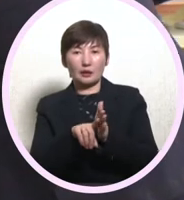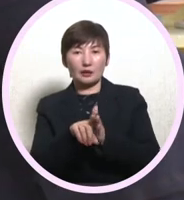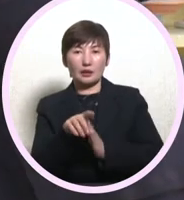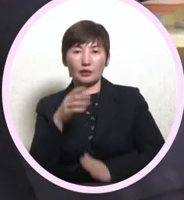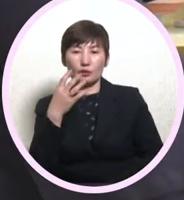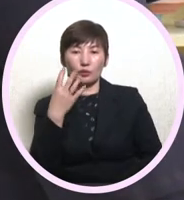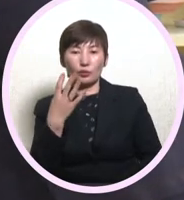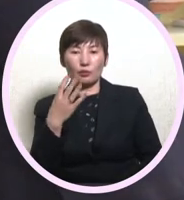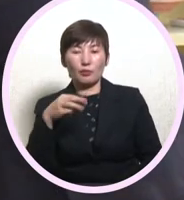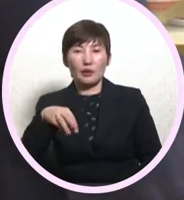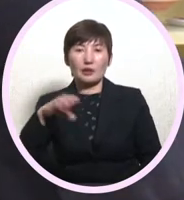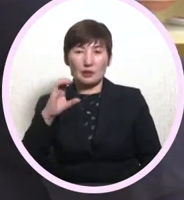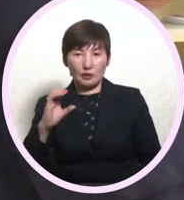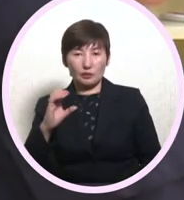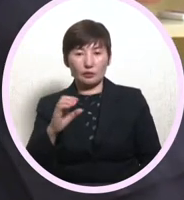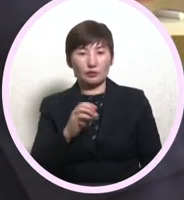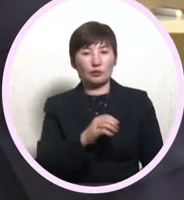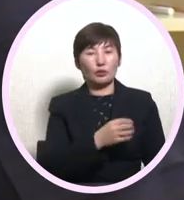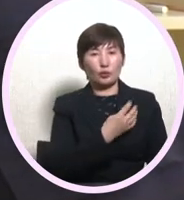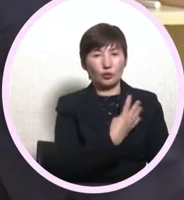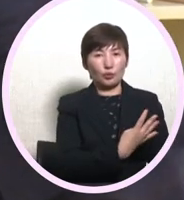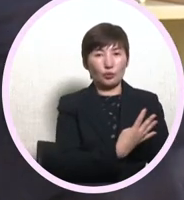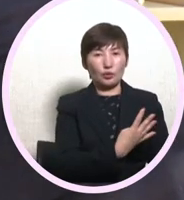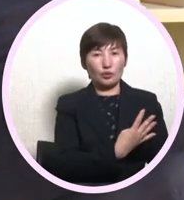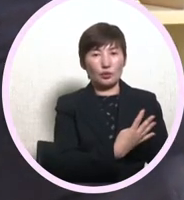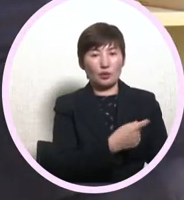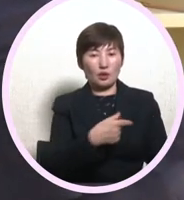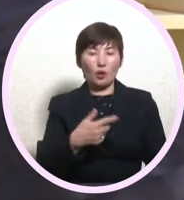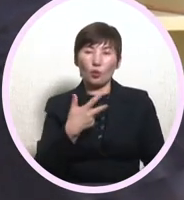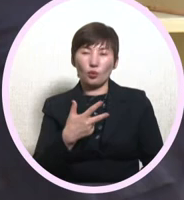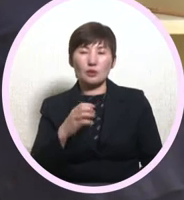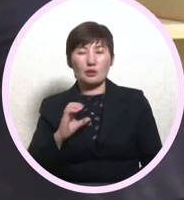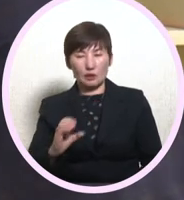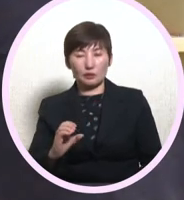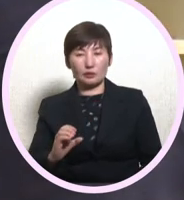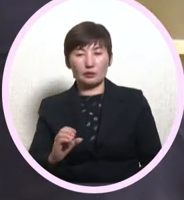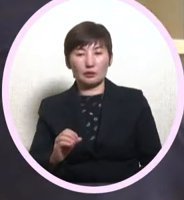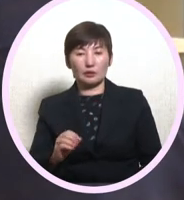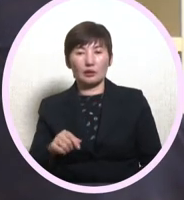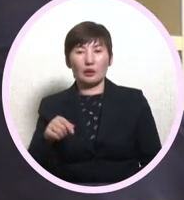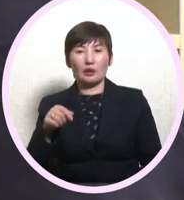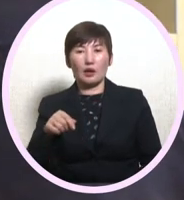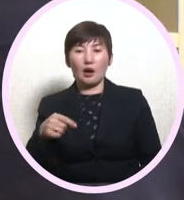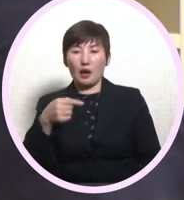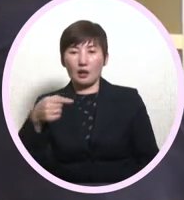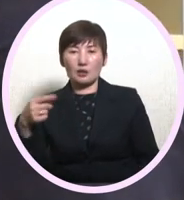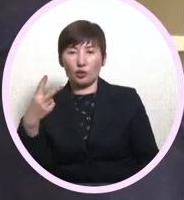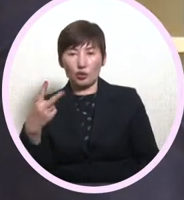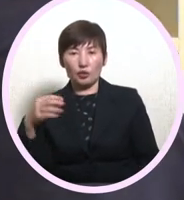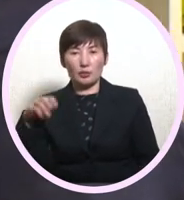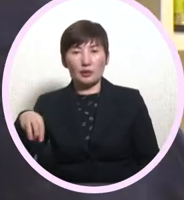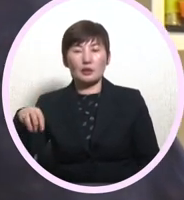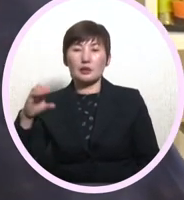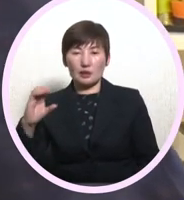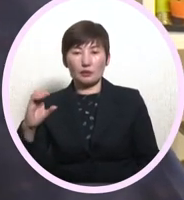байсан. За хугацаа бол яг хөө 4 секундээс 3 секундыг хасж өгнө. За энэгээр хасах 2